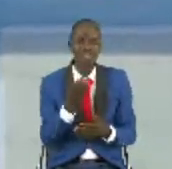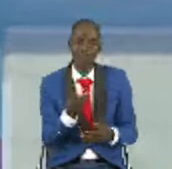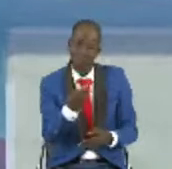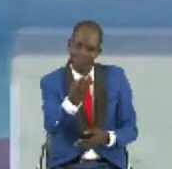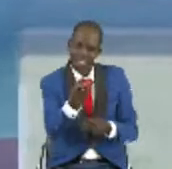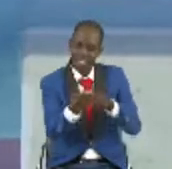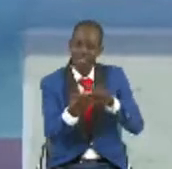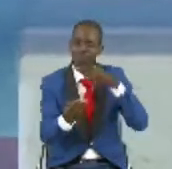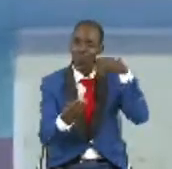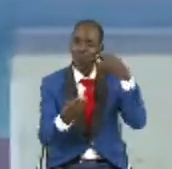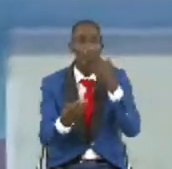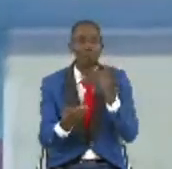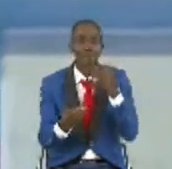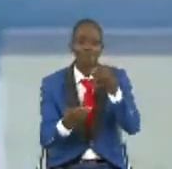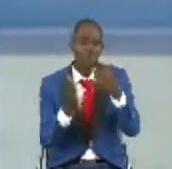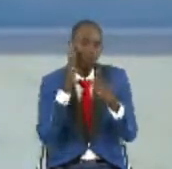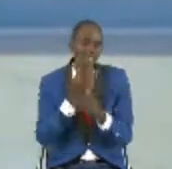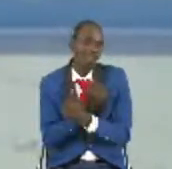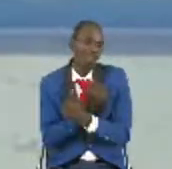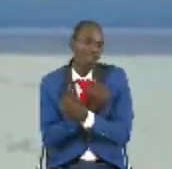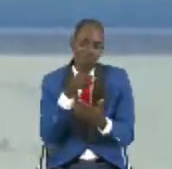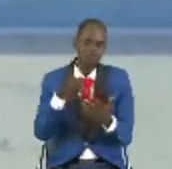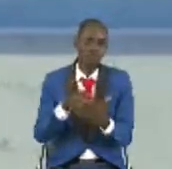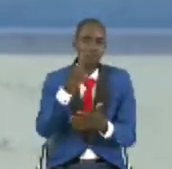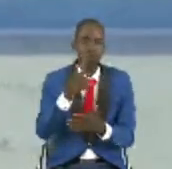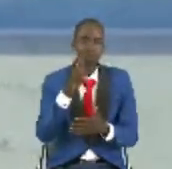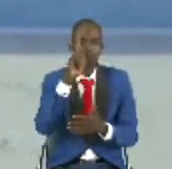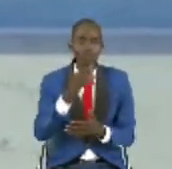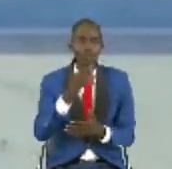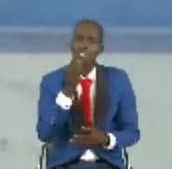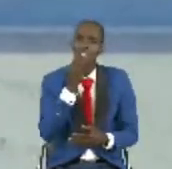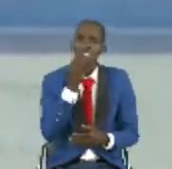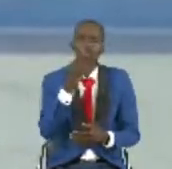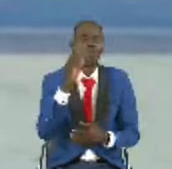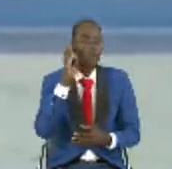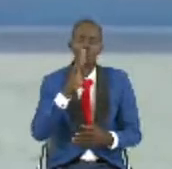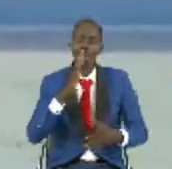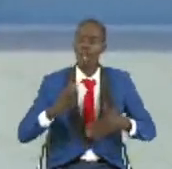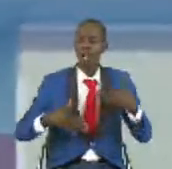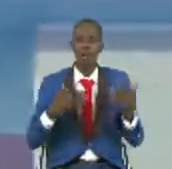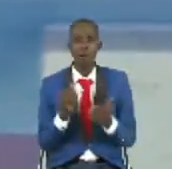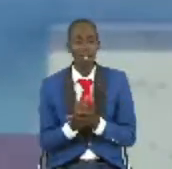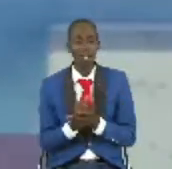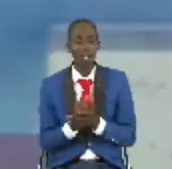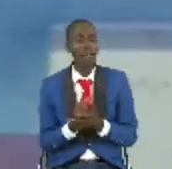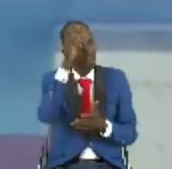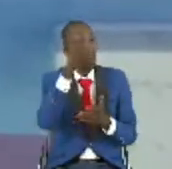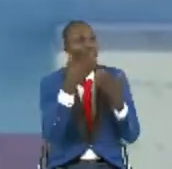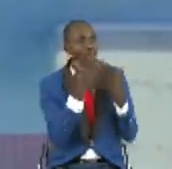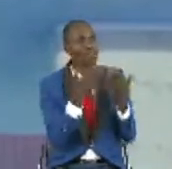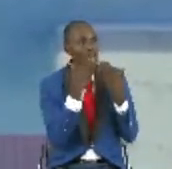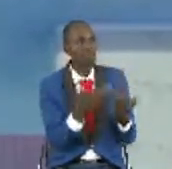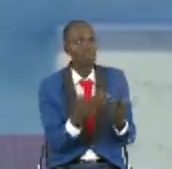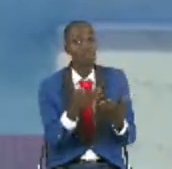Tu vas apprécier ça. Hein? Ceci-là. Oh, je serai très content. Et tu dis merci beaucoup.